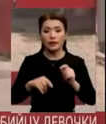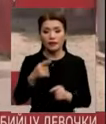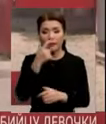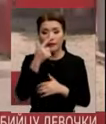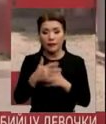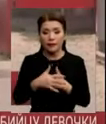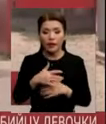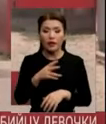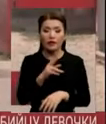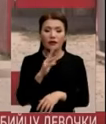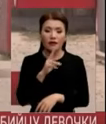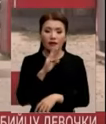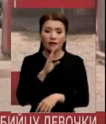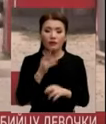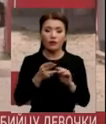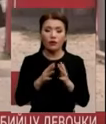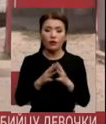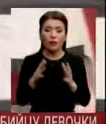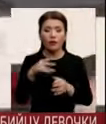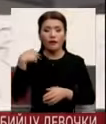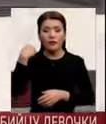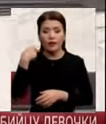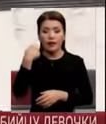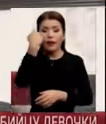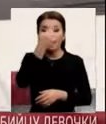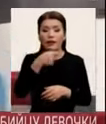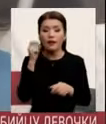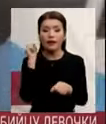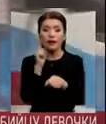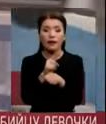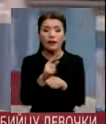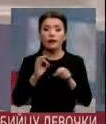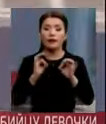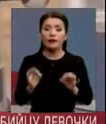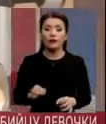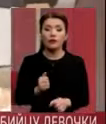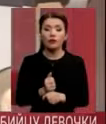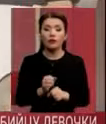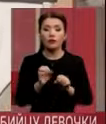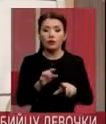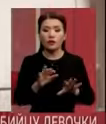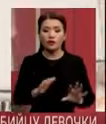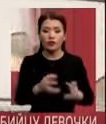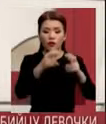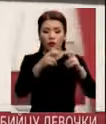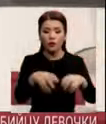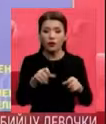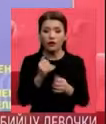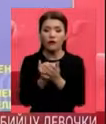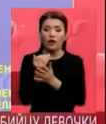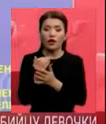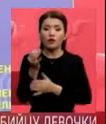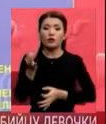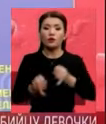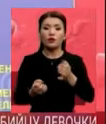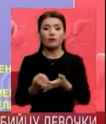погибшей. Дело получило большую огласку. Президент страны лично дал поручение Генпрокуратуре разобраться в обстоятельствах трагедии, а Верховный суд